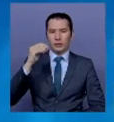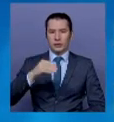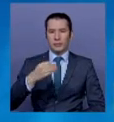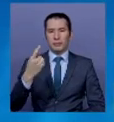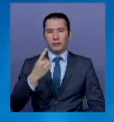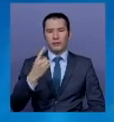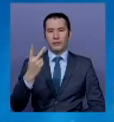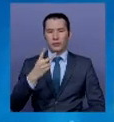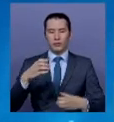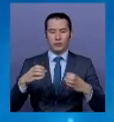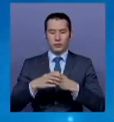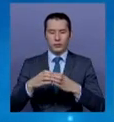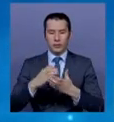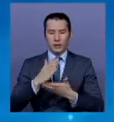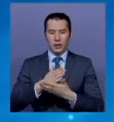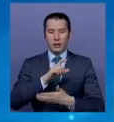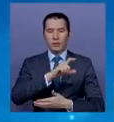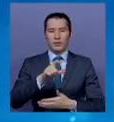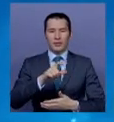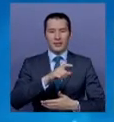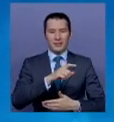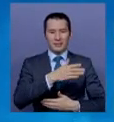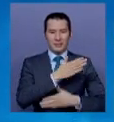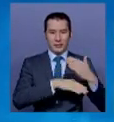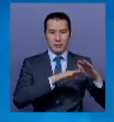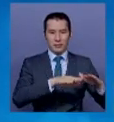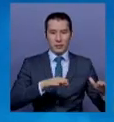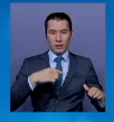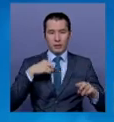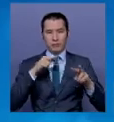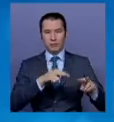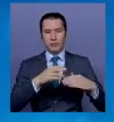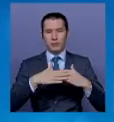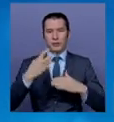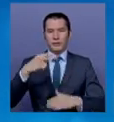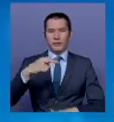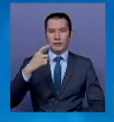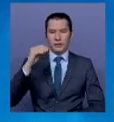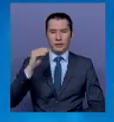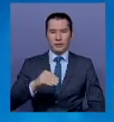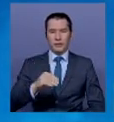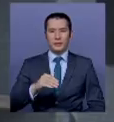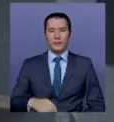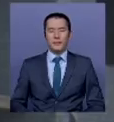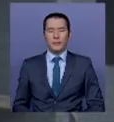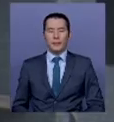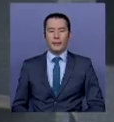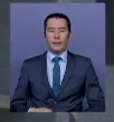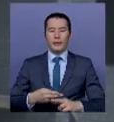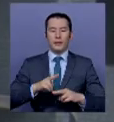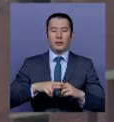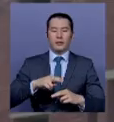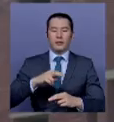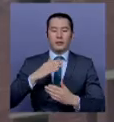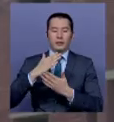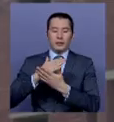топтағы мүгедек тұр. Ал мүмкіндігі шектеулі бала тәрбиелеп отырған отбасы 21 мың жеткен 18 мың зейнеткер де үй кезегінде. Пилоттық жобаның тағы бір